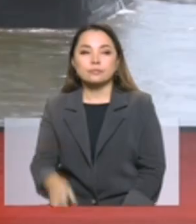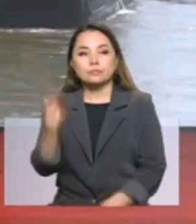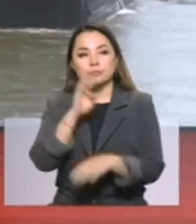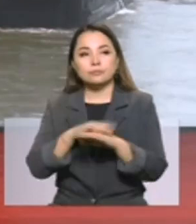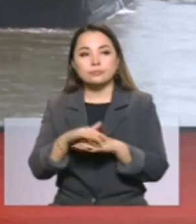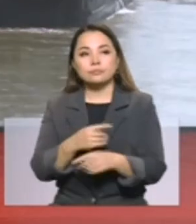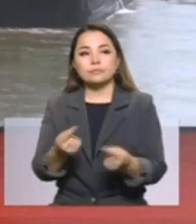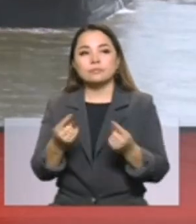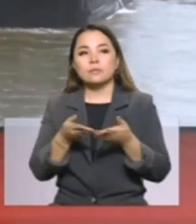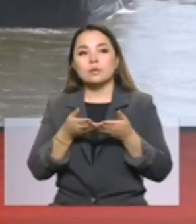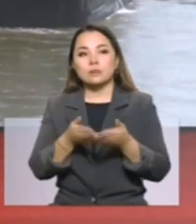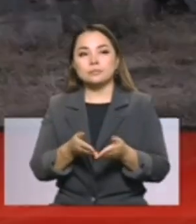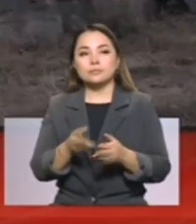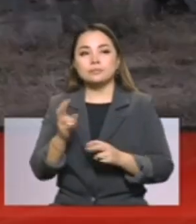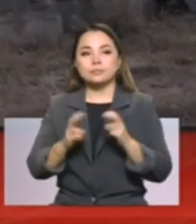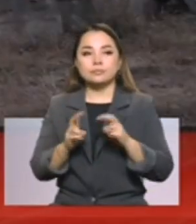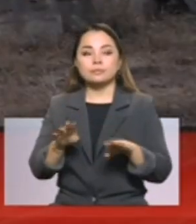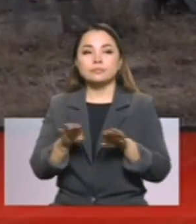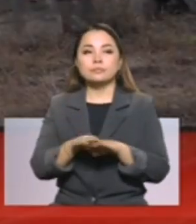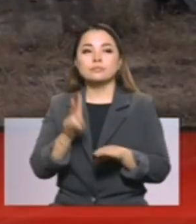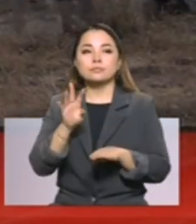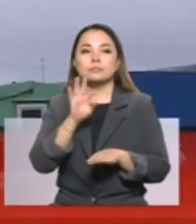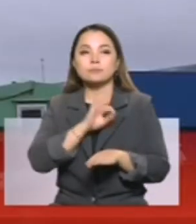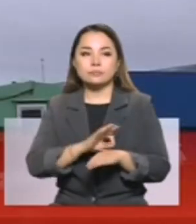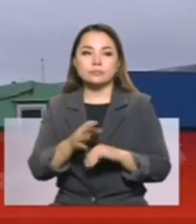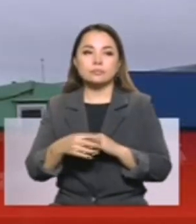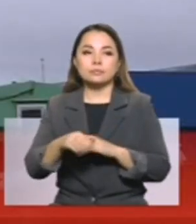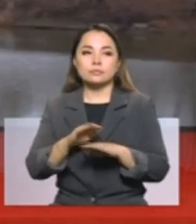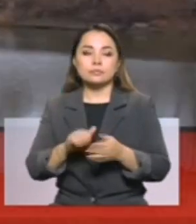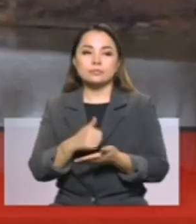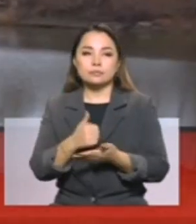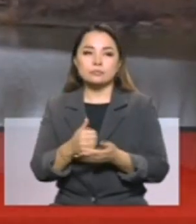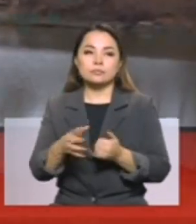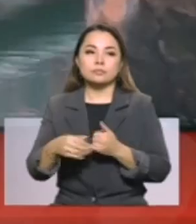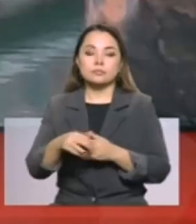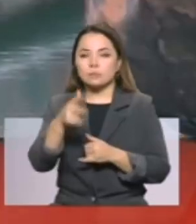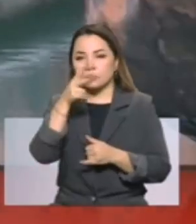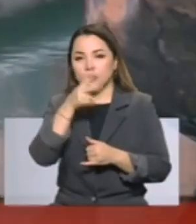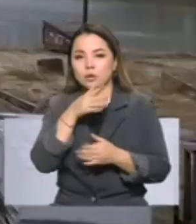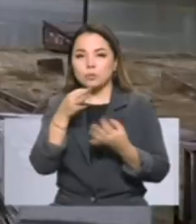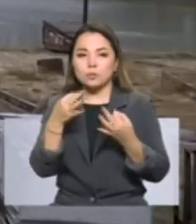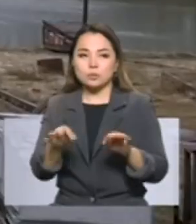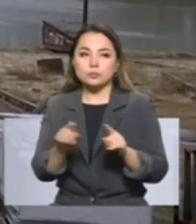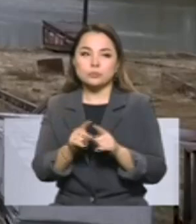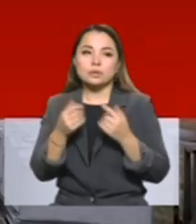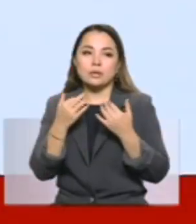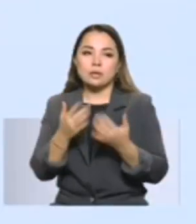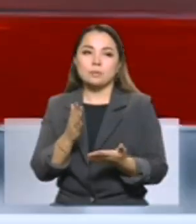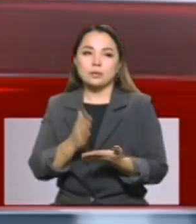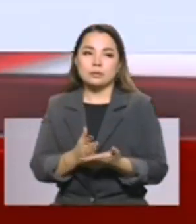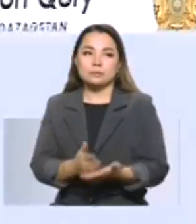Елдегі ең ірі кеме зауытын жабу кімге тиімді? Жергілікті билік аумақты 3 айда босатуды талап етті.